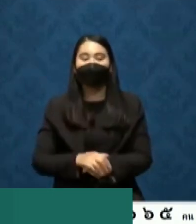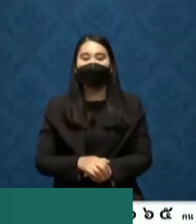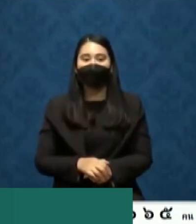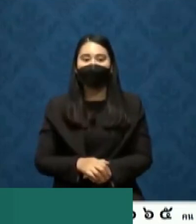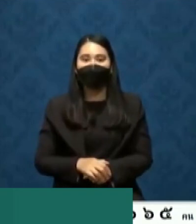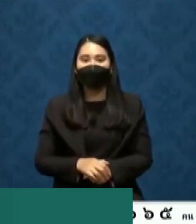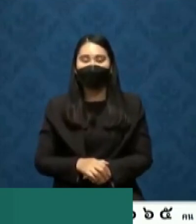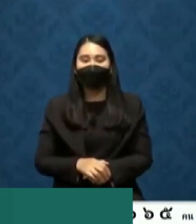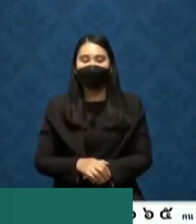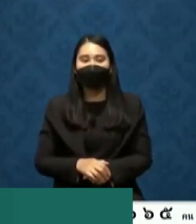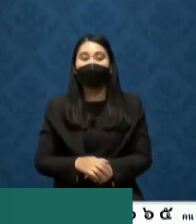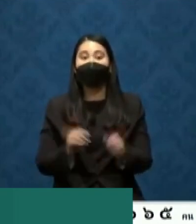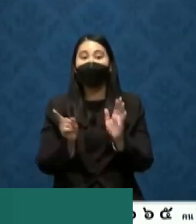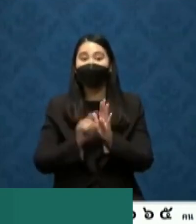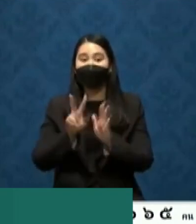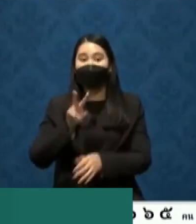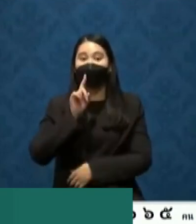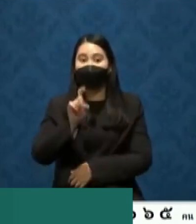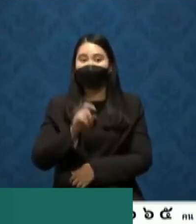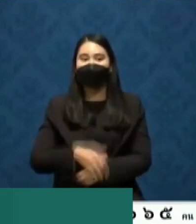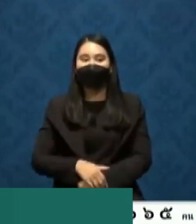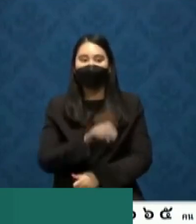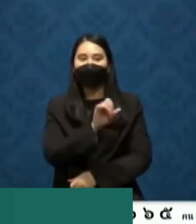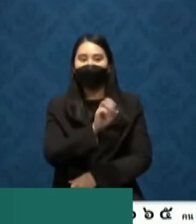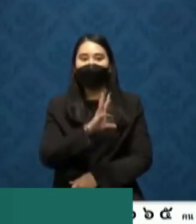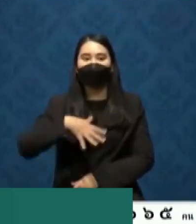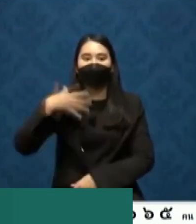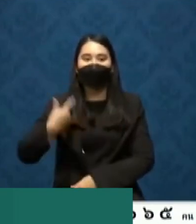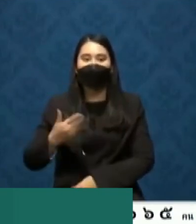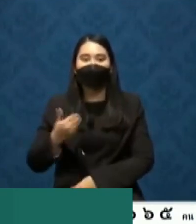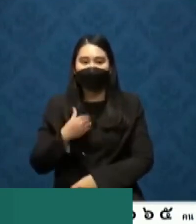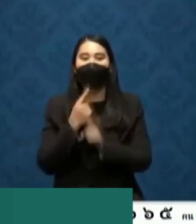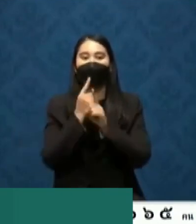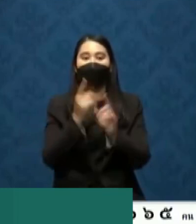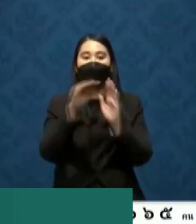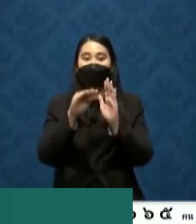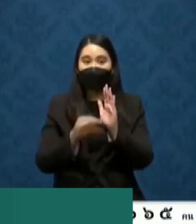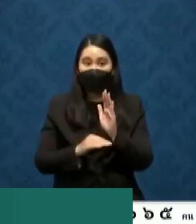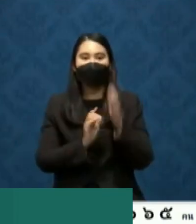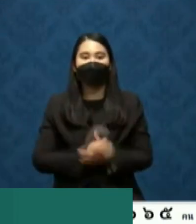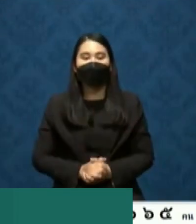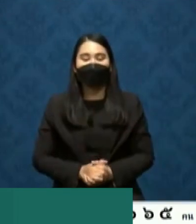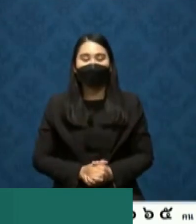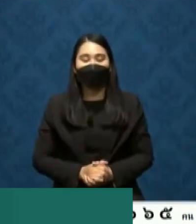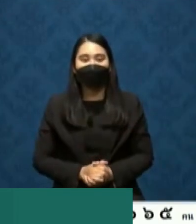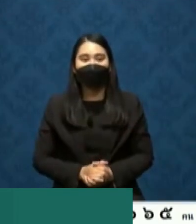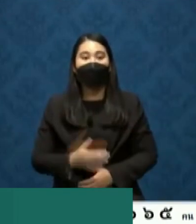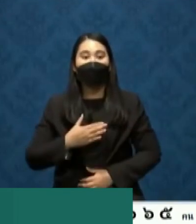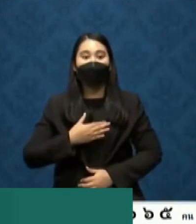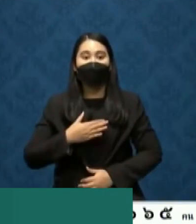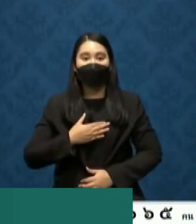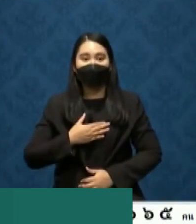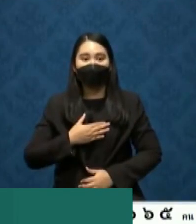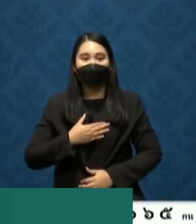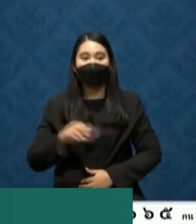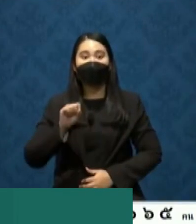ว่าคือมันเป็นวาระแก้รัฐธรรมนูญมันเป็นเรื่องของการปิดสวิตช์สว.ที่มีอำนาจในการเลือกนายกแล้วก็คือคุณชว